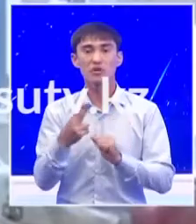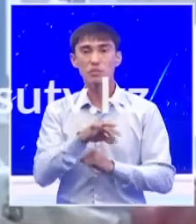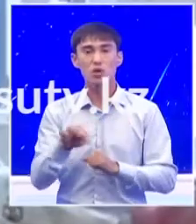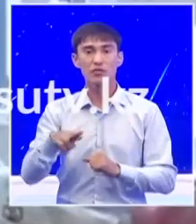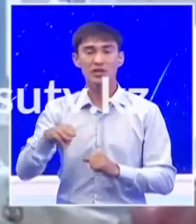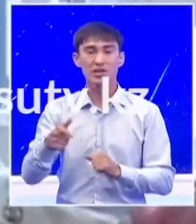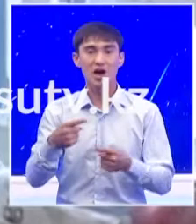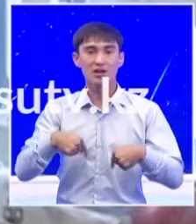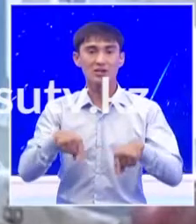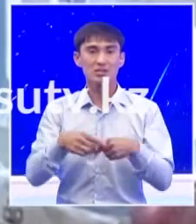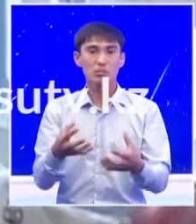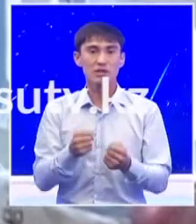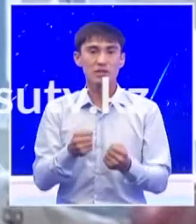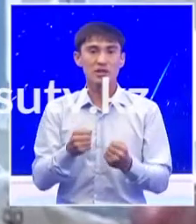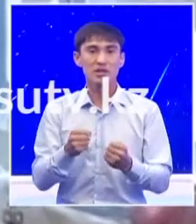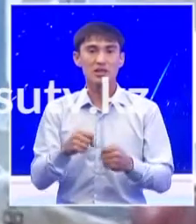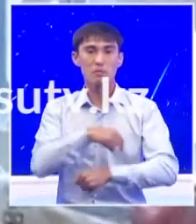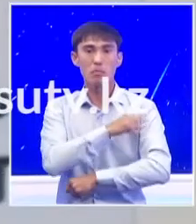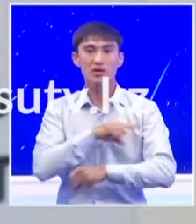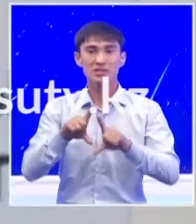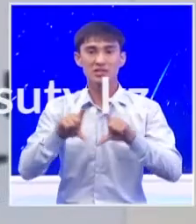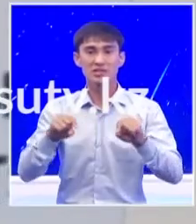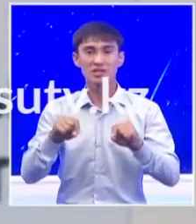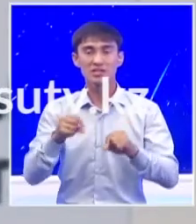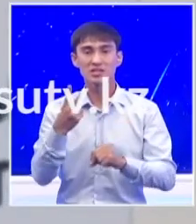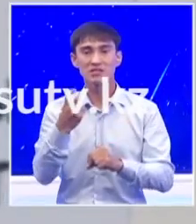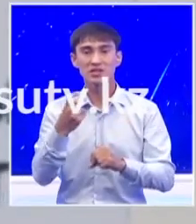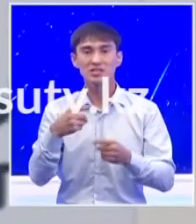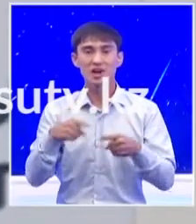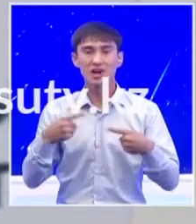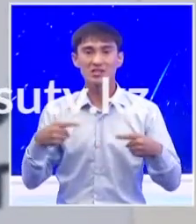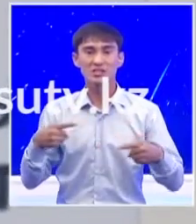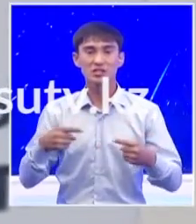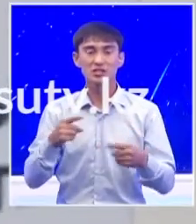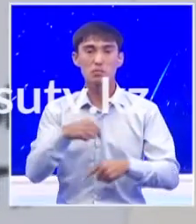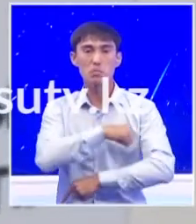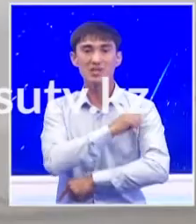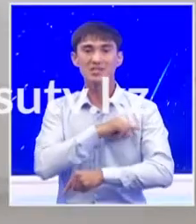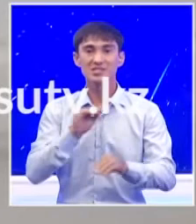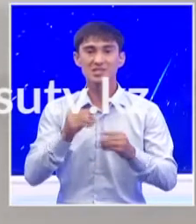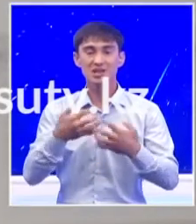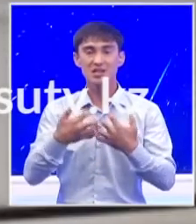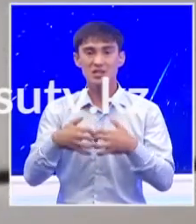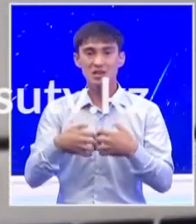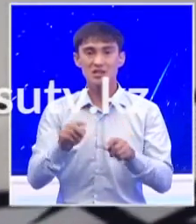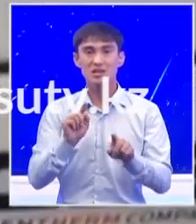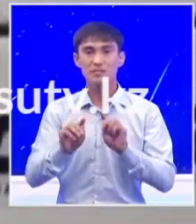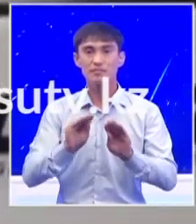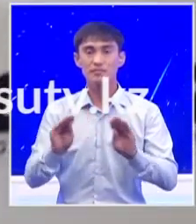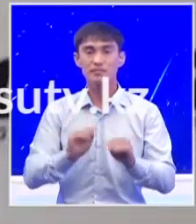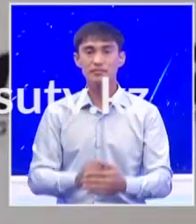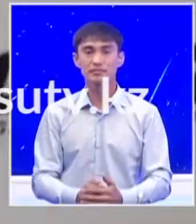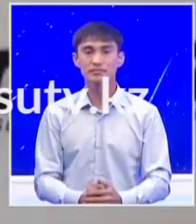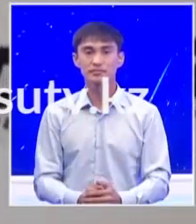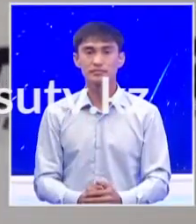организация приобрела и поставила в больницы страны более 200 единиц различного медицинского оборудования. Мадина Ниязбек,